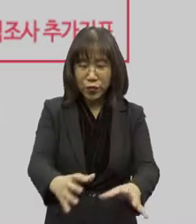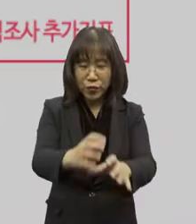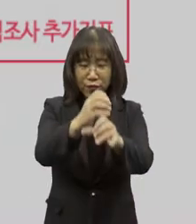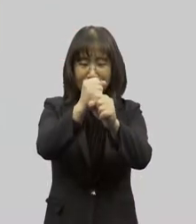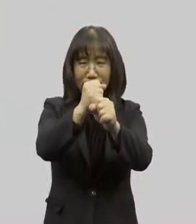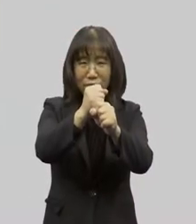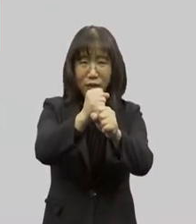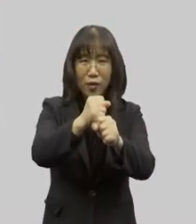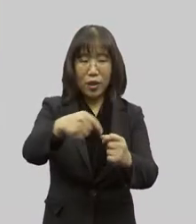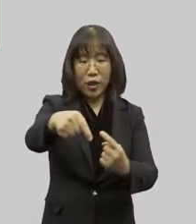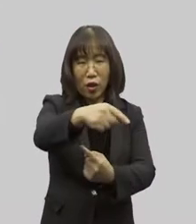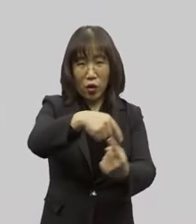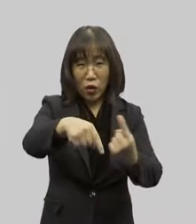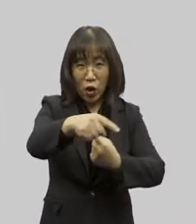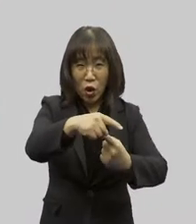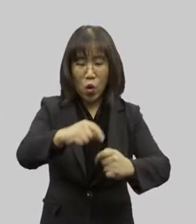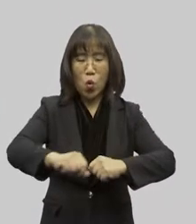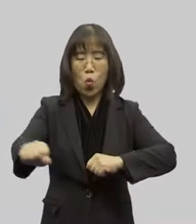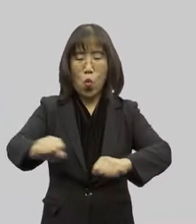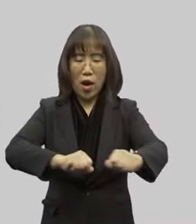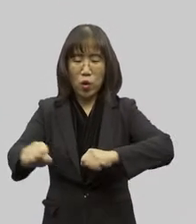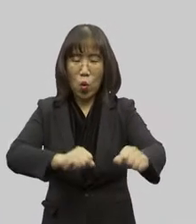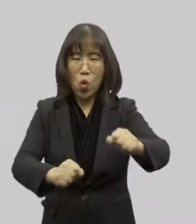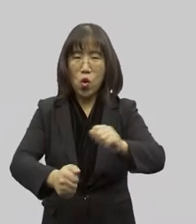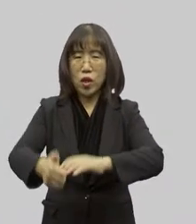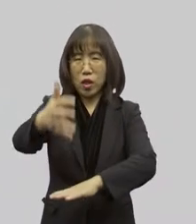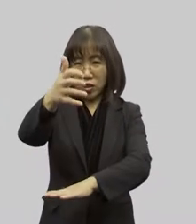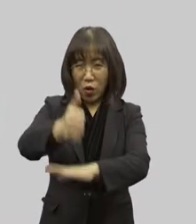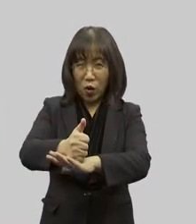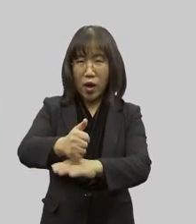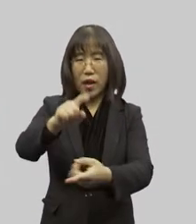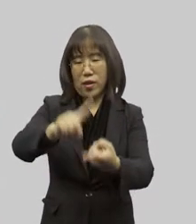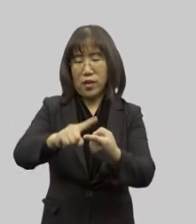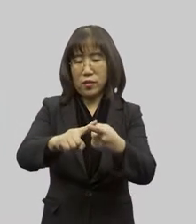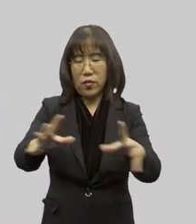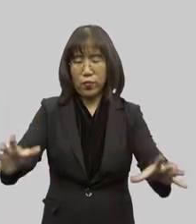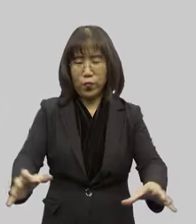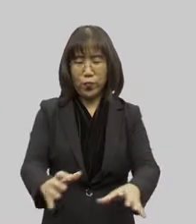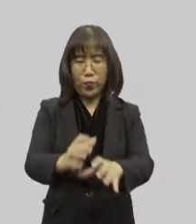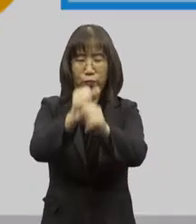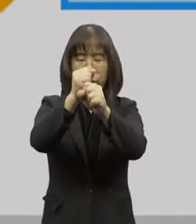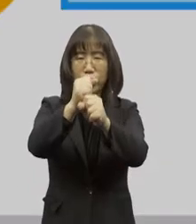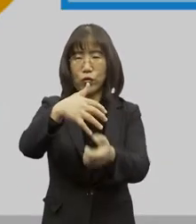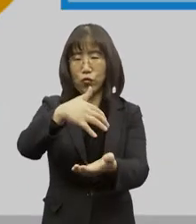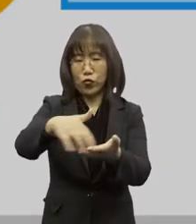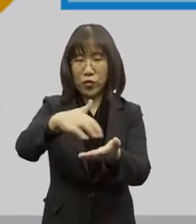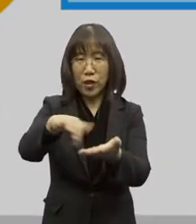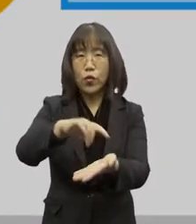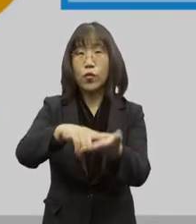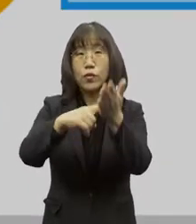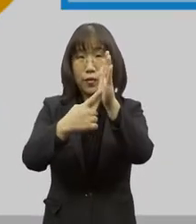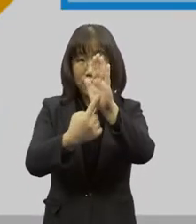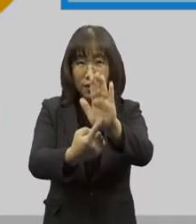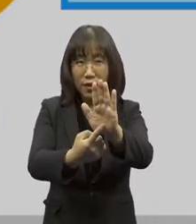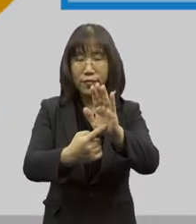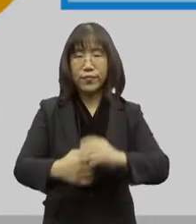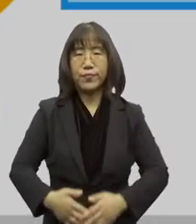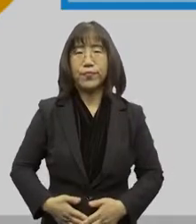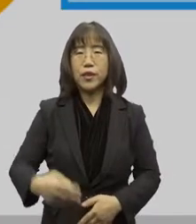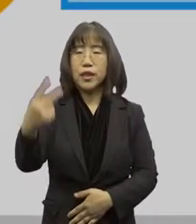등을 조사해 경영자원, 활동, 성과, 세 개 부분의 합을 종합경쟁력으로 지수화한